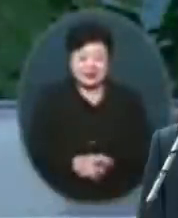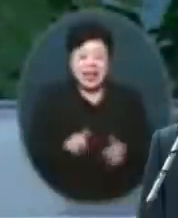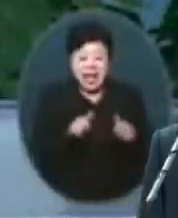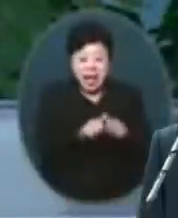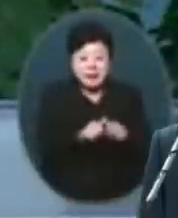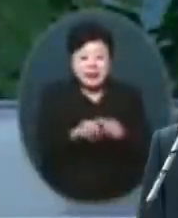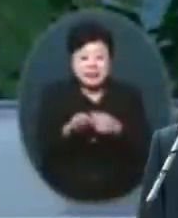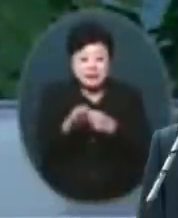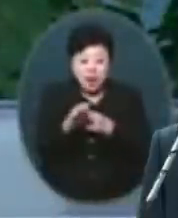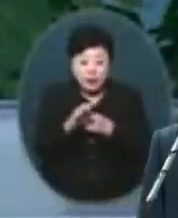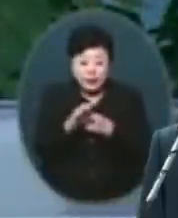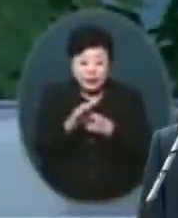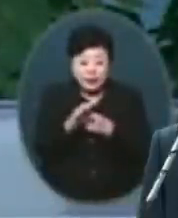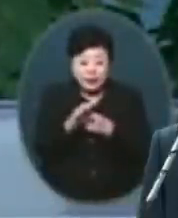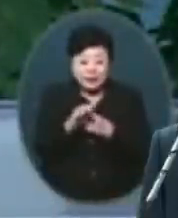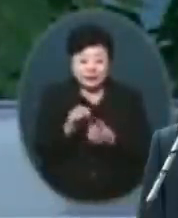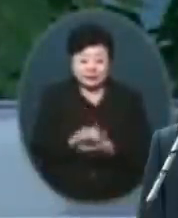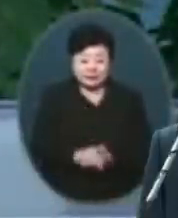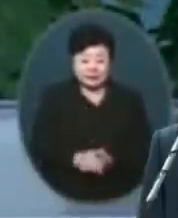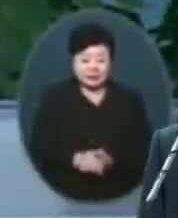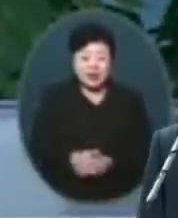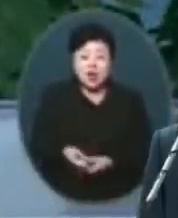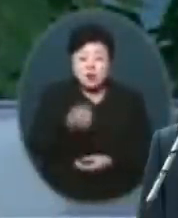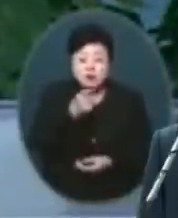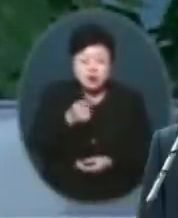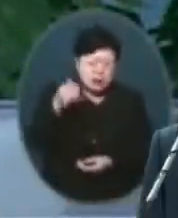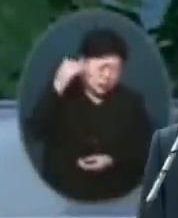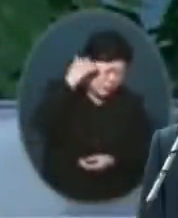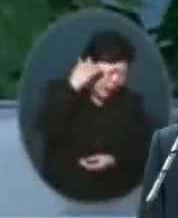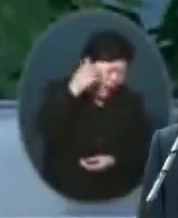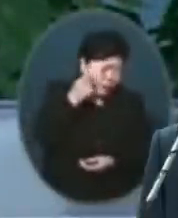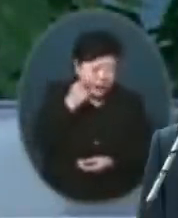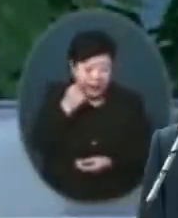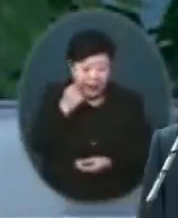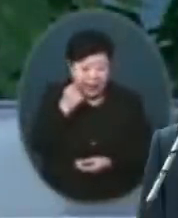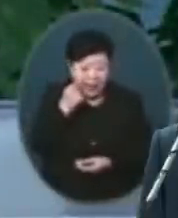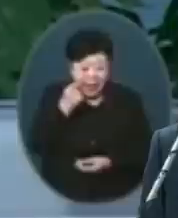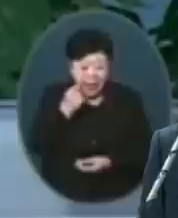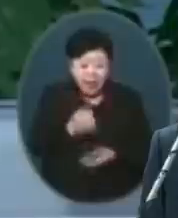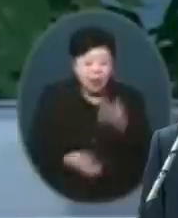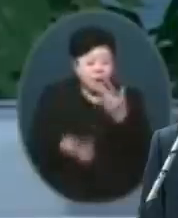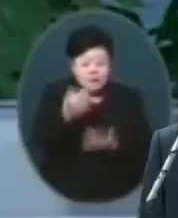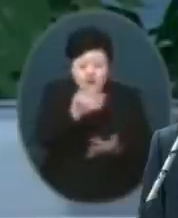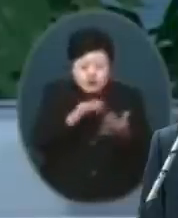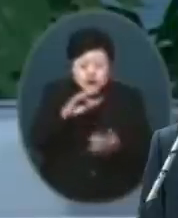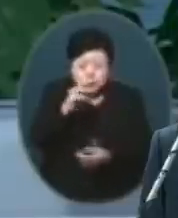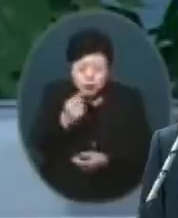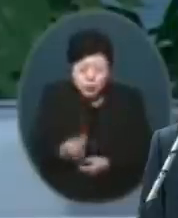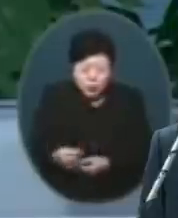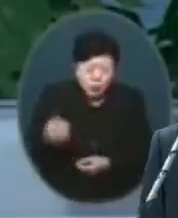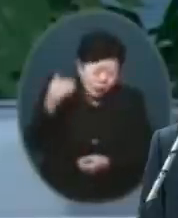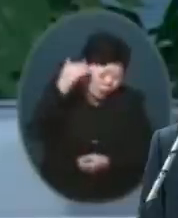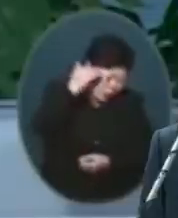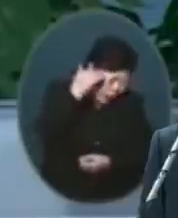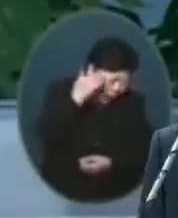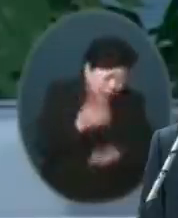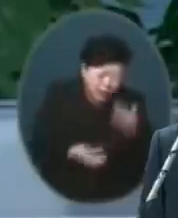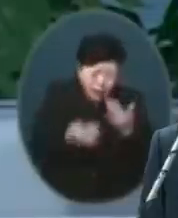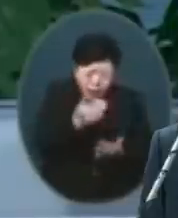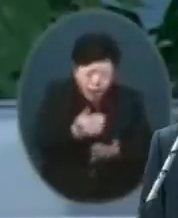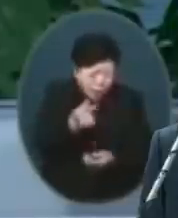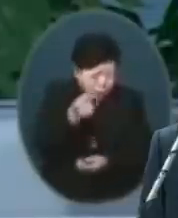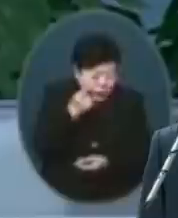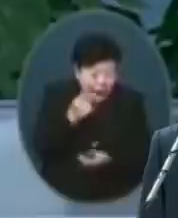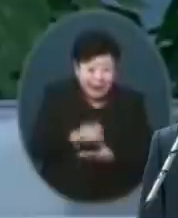같이 계시면 물이 사람을 침몰하지 못하고 불이